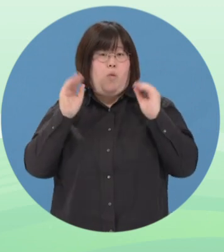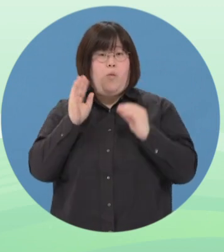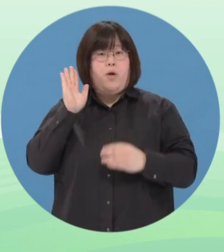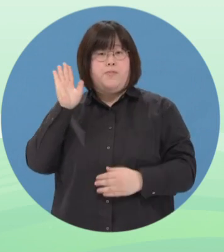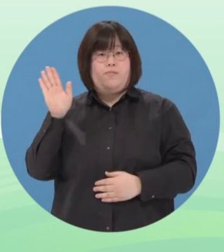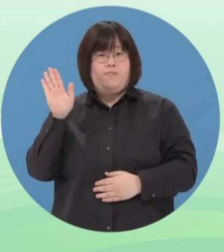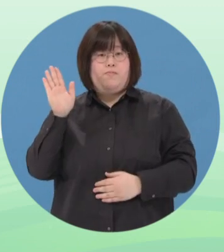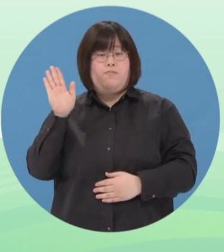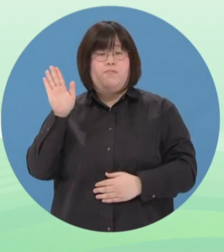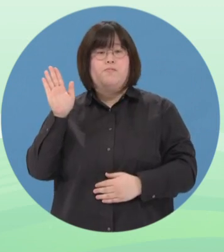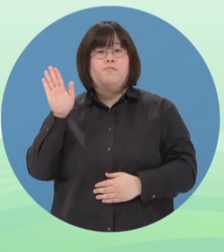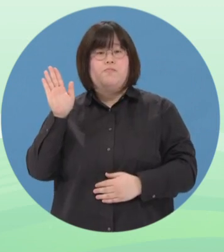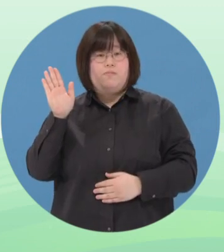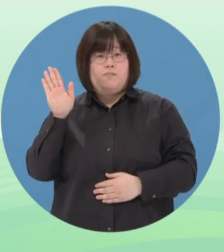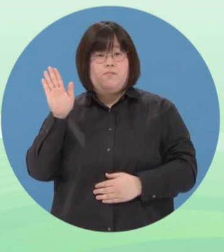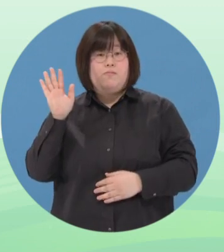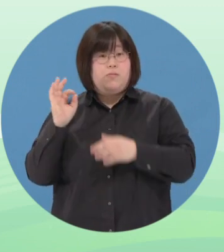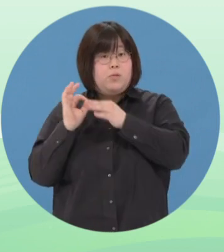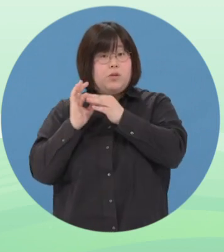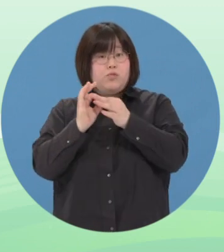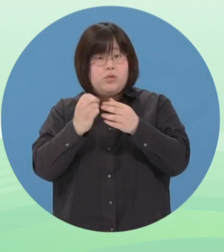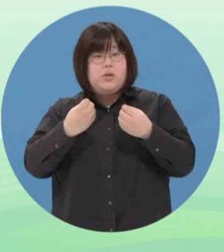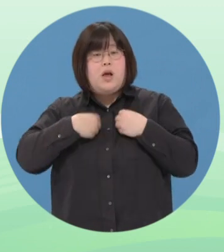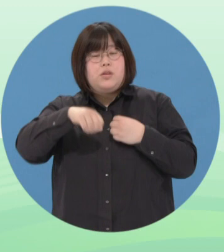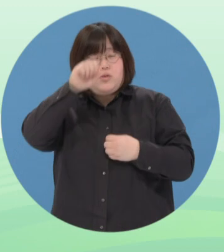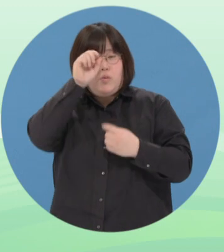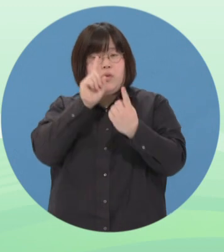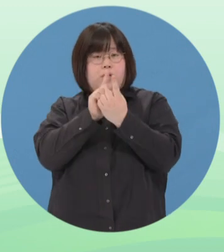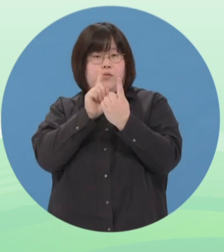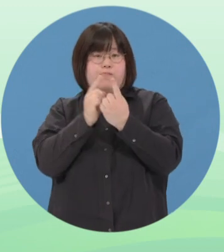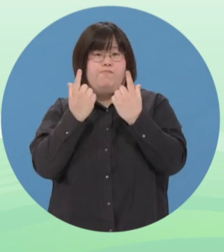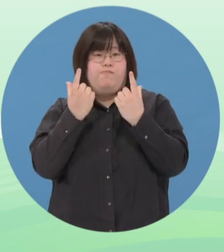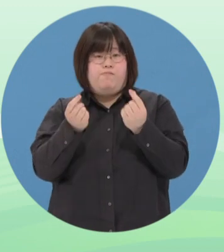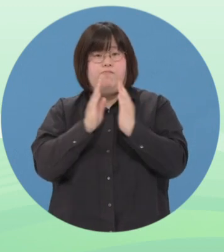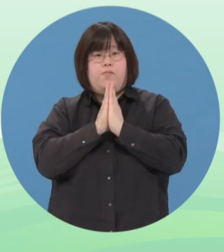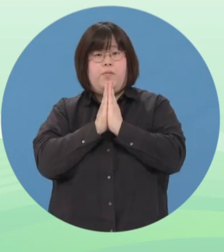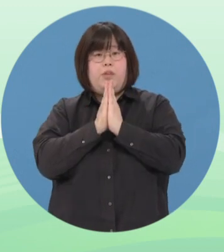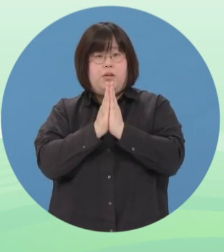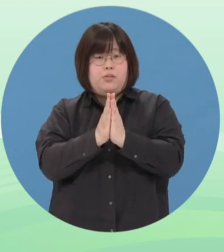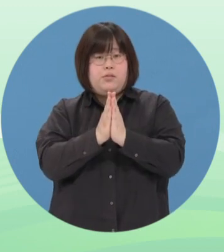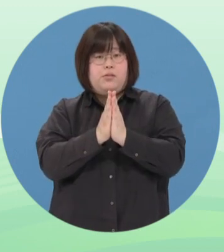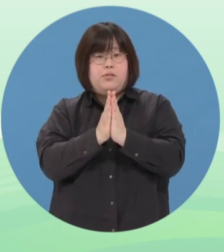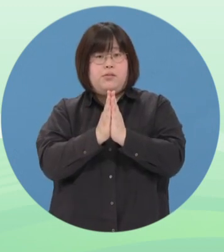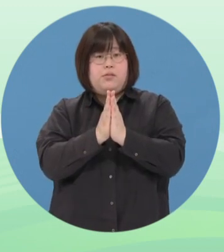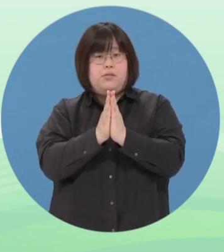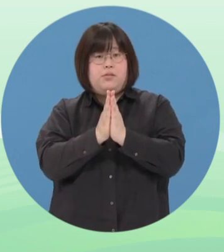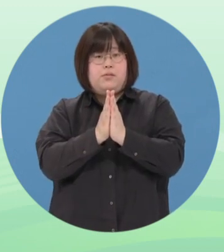ームページをご覧ください。引き続き感染症対策の徹底をお願いします。